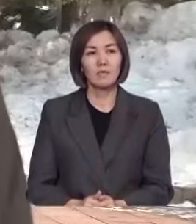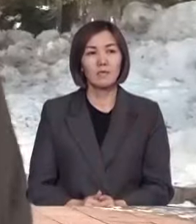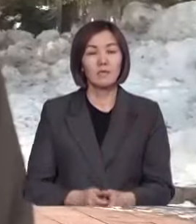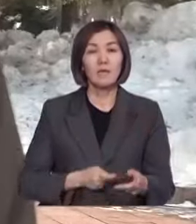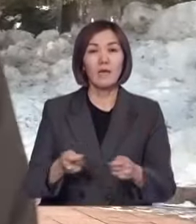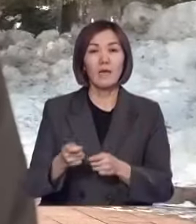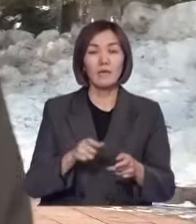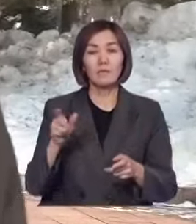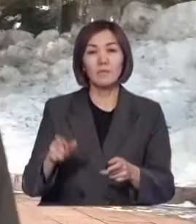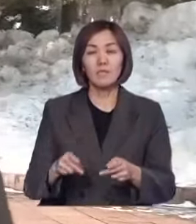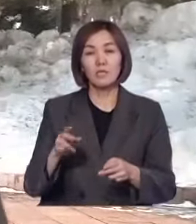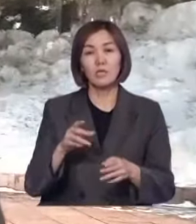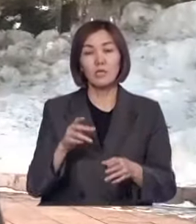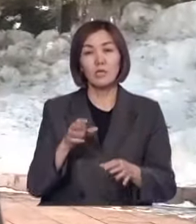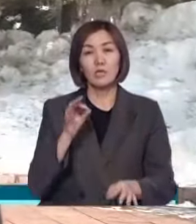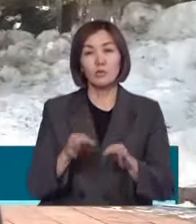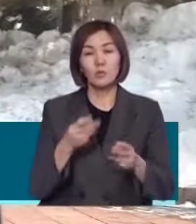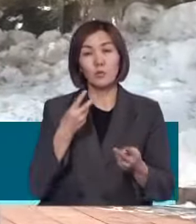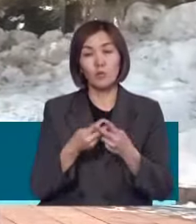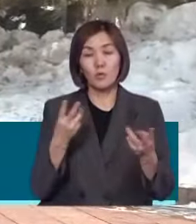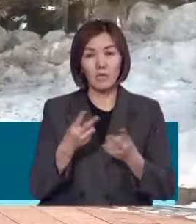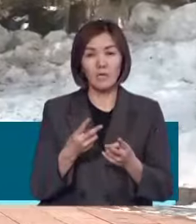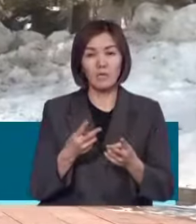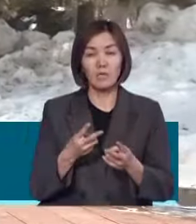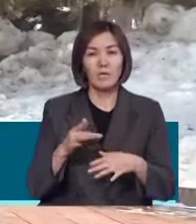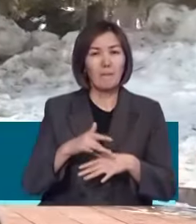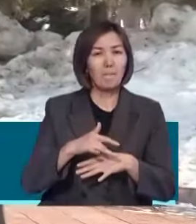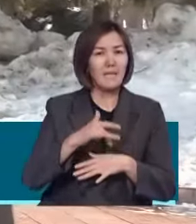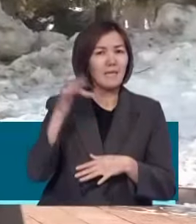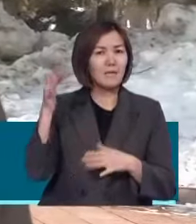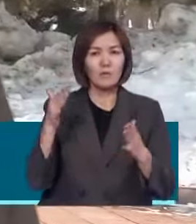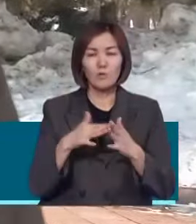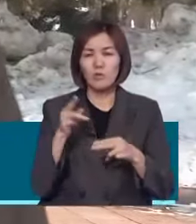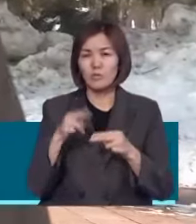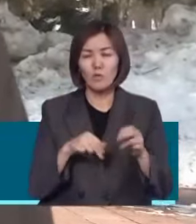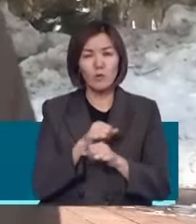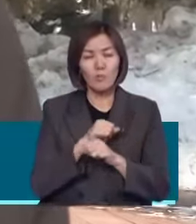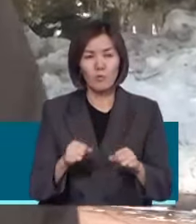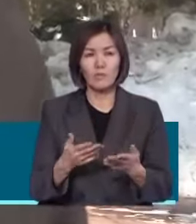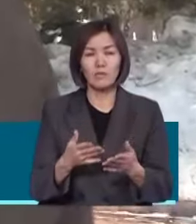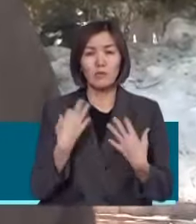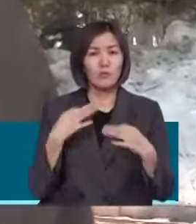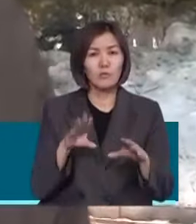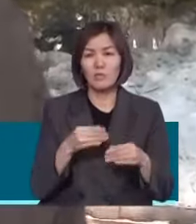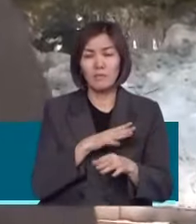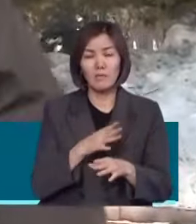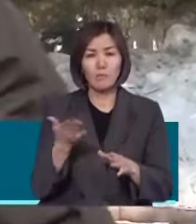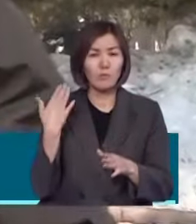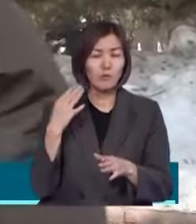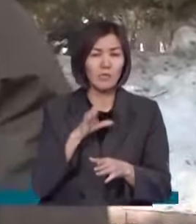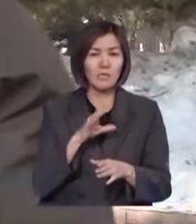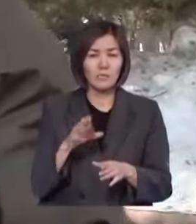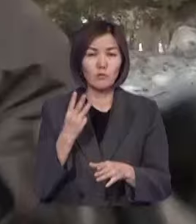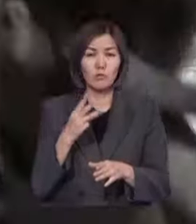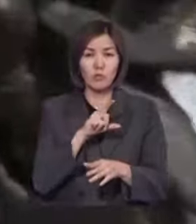керек осындай үйлер саған. Бізде ондай құрылыс салуға тиісті емеспіз. Бұрын совет кезінде алдымен 3